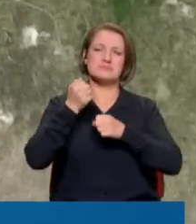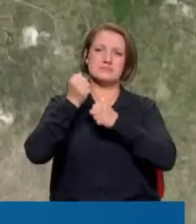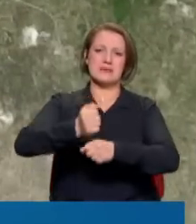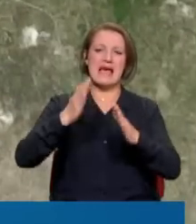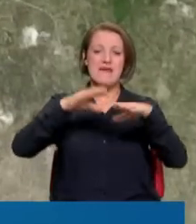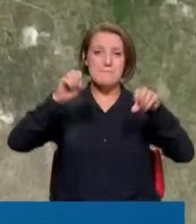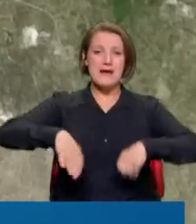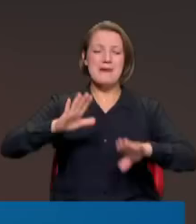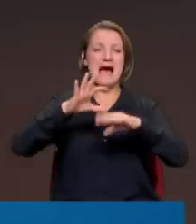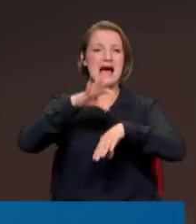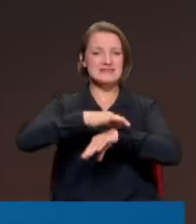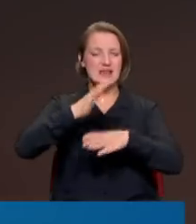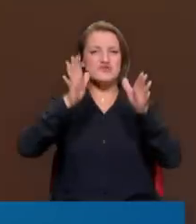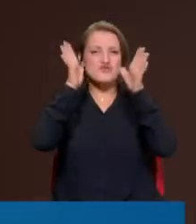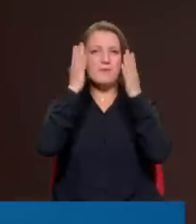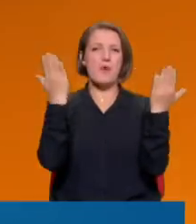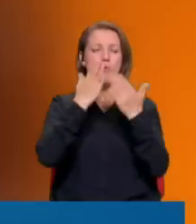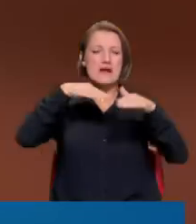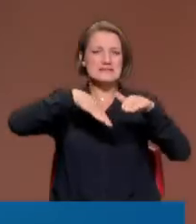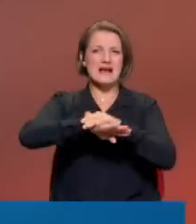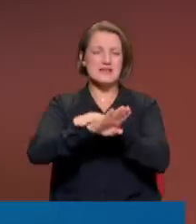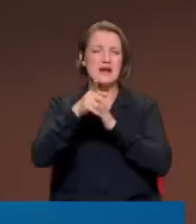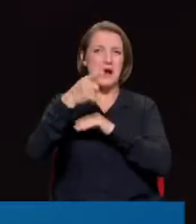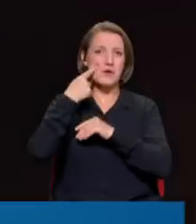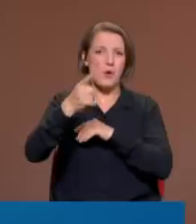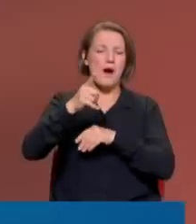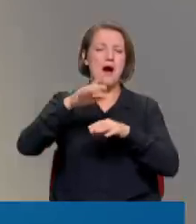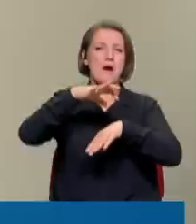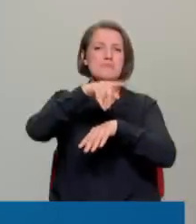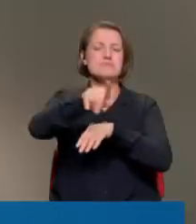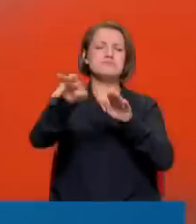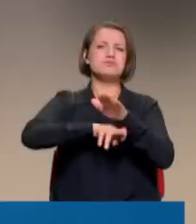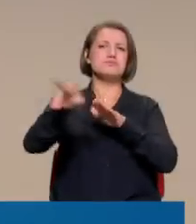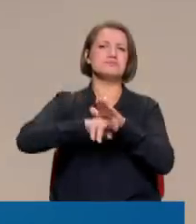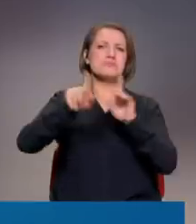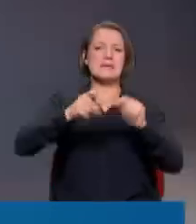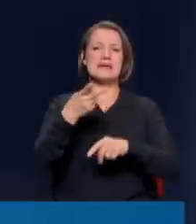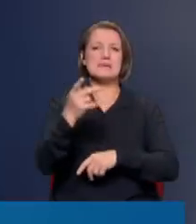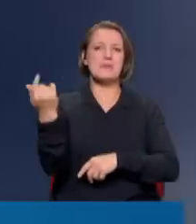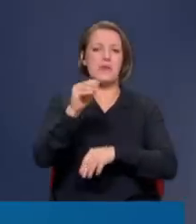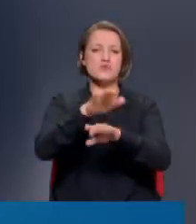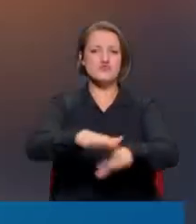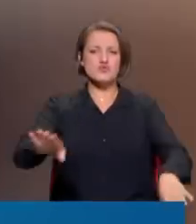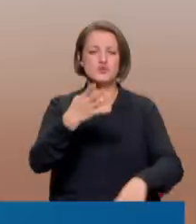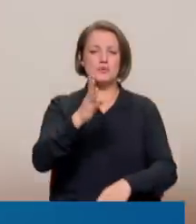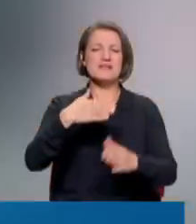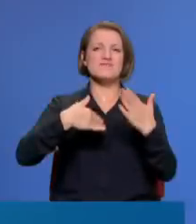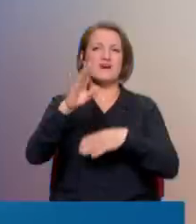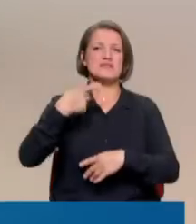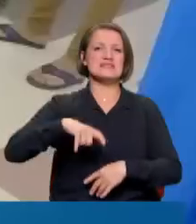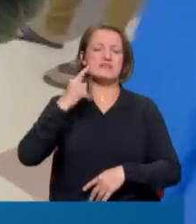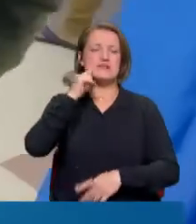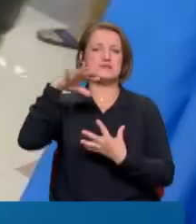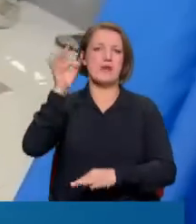hastanelere camilere okullara sığınanların üzerine bomba yağdırdı 2000'e yakın çocuk 4000'den fazla sivil